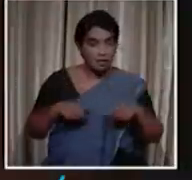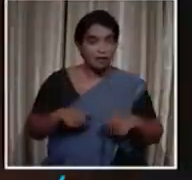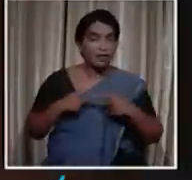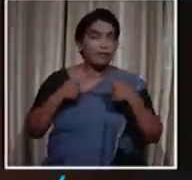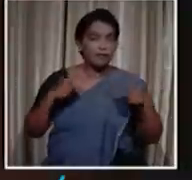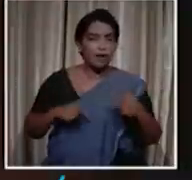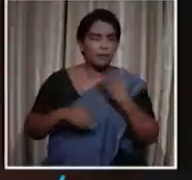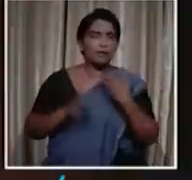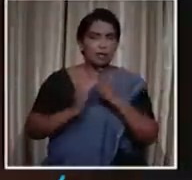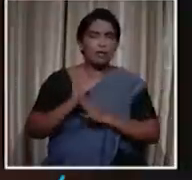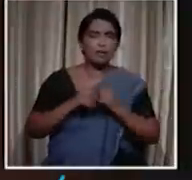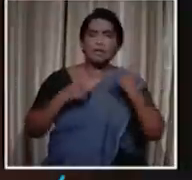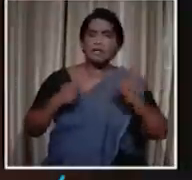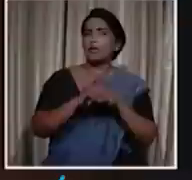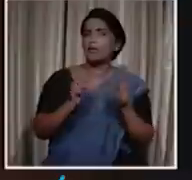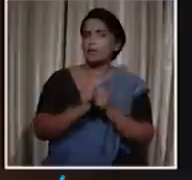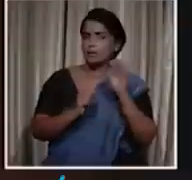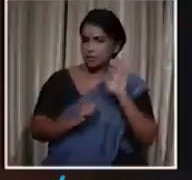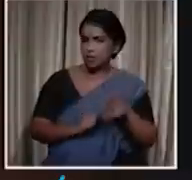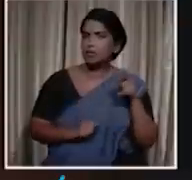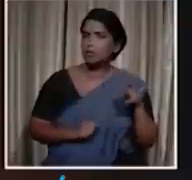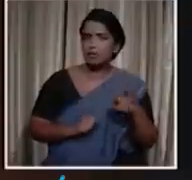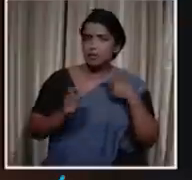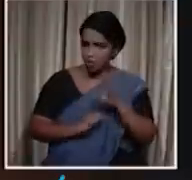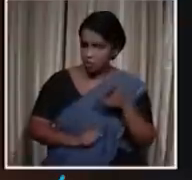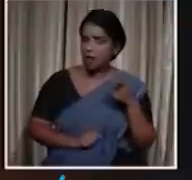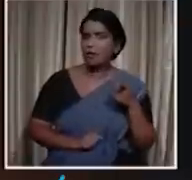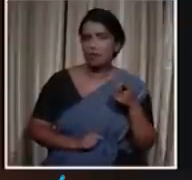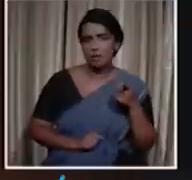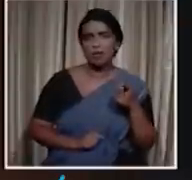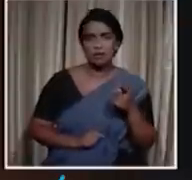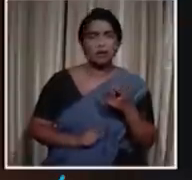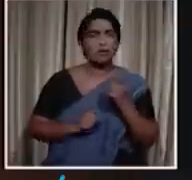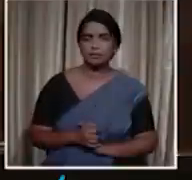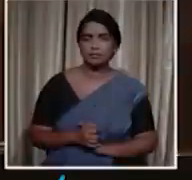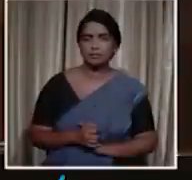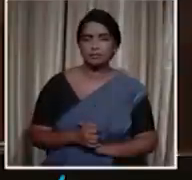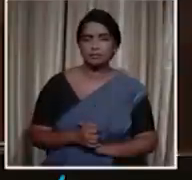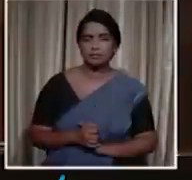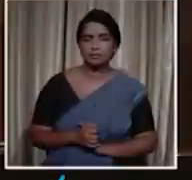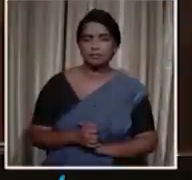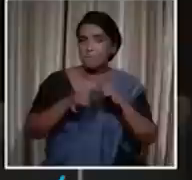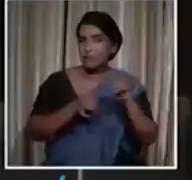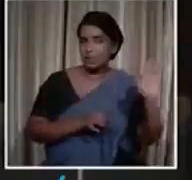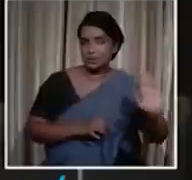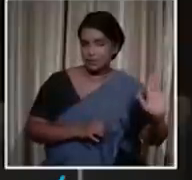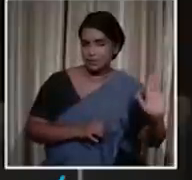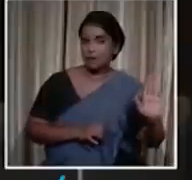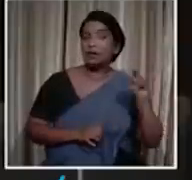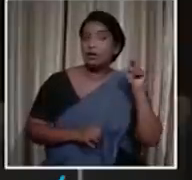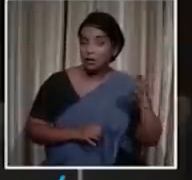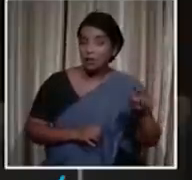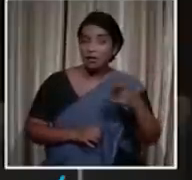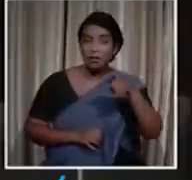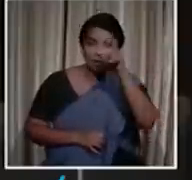මන්ත්‍රීවරයෙක් මෙහි සභාපතිවරයා විදිහට වැඩ කටයුතු කරනවා. ඉතින් ඒක වෙනස් කරන්න ඕමනා නම් ඒක සභා විදිහට කරන්න ඕන කාරණා. අනුර ප්‍රියදර්ශන යාපා එතුමා පත්